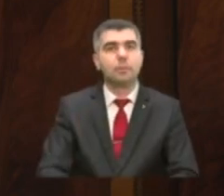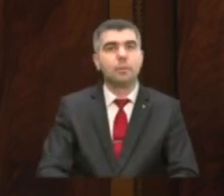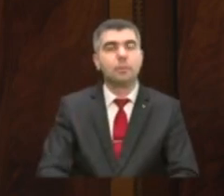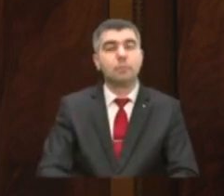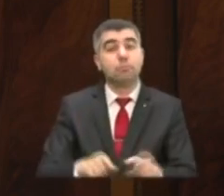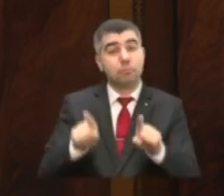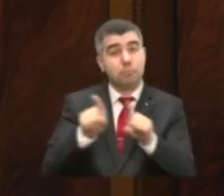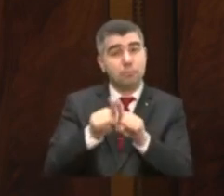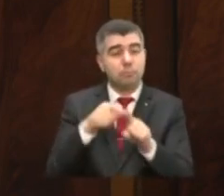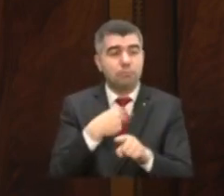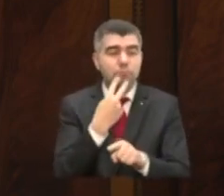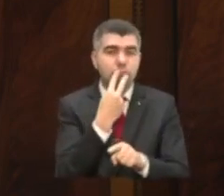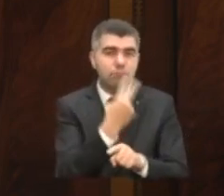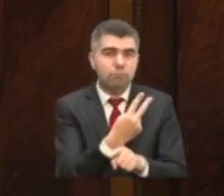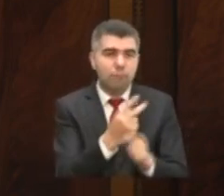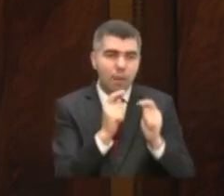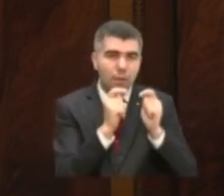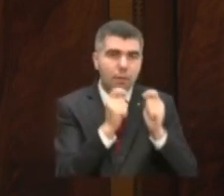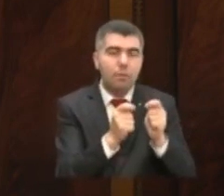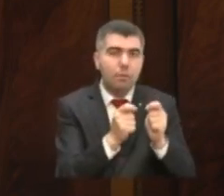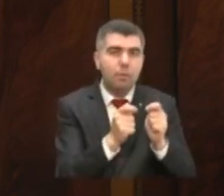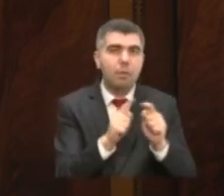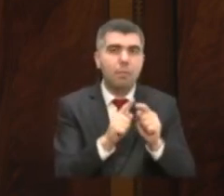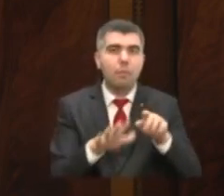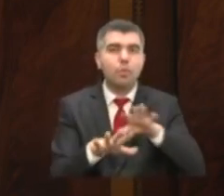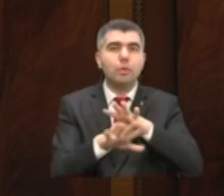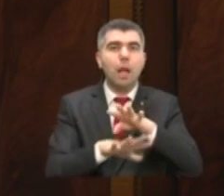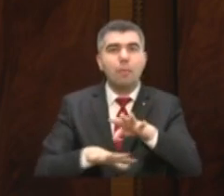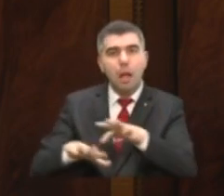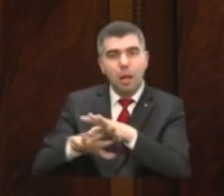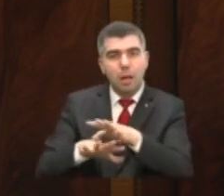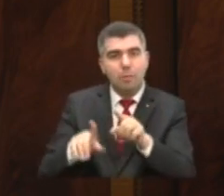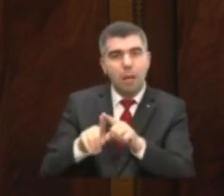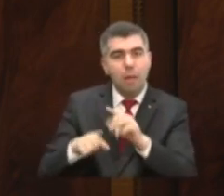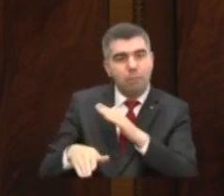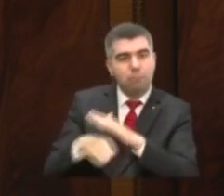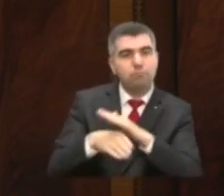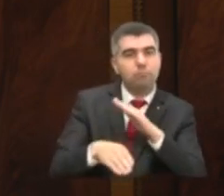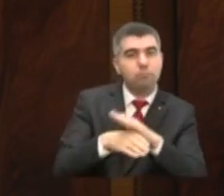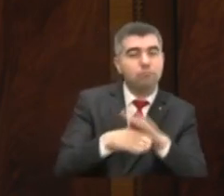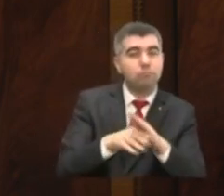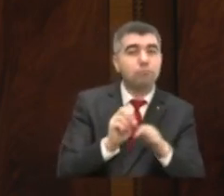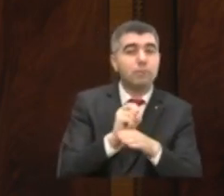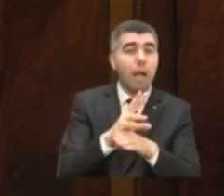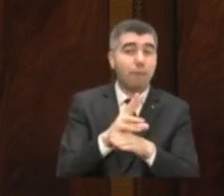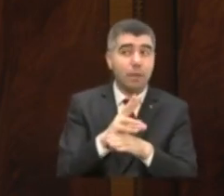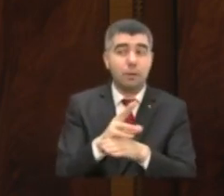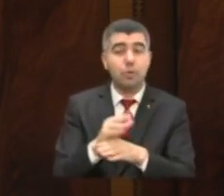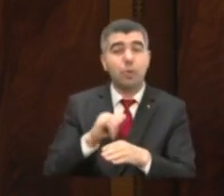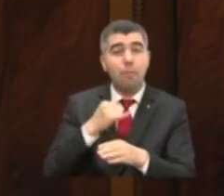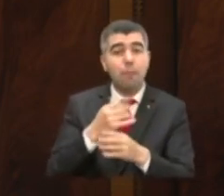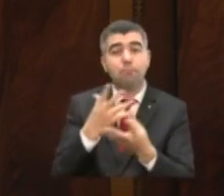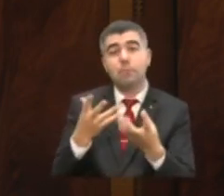المسألة اللي ولينا كنشوفوا من جديد في المجتمع ديالنا، ألا وهي موضوع الهجرة السرية. تسائلنا اليوم جميعا لا بد من